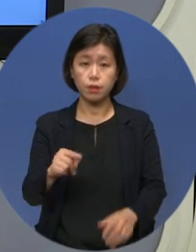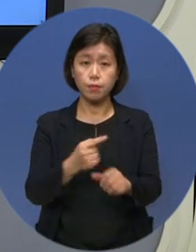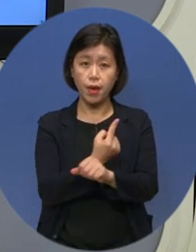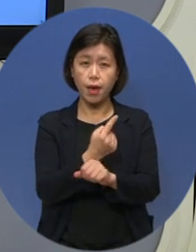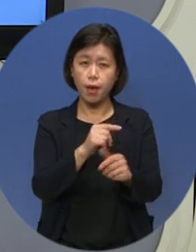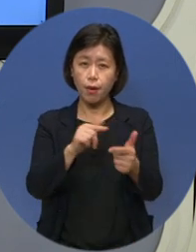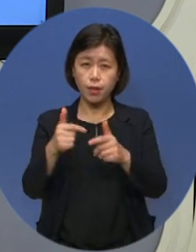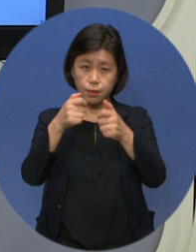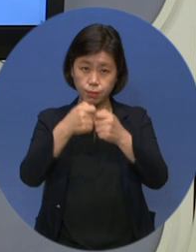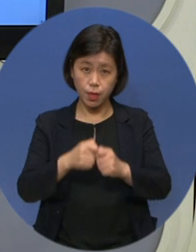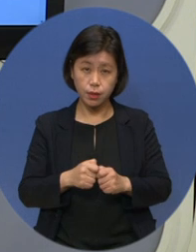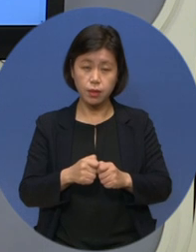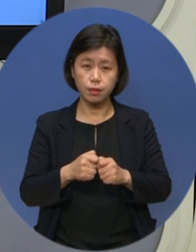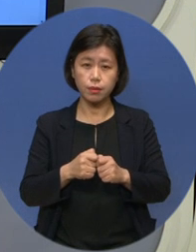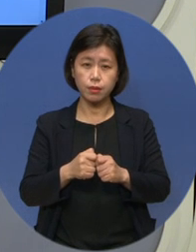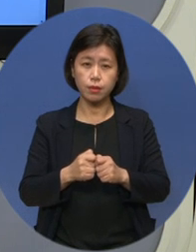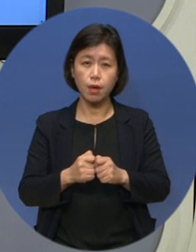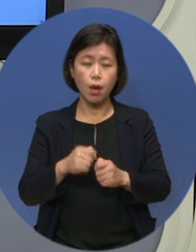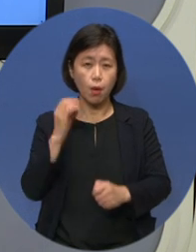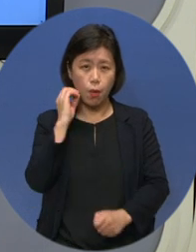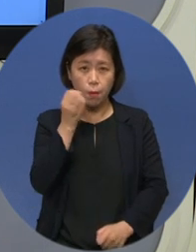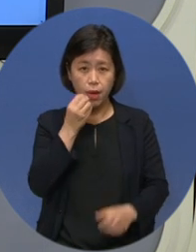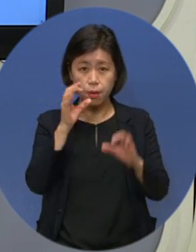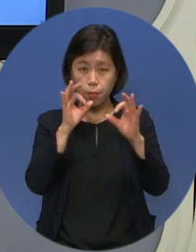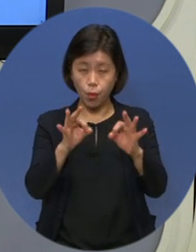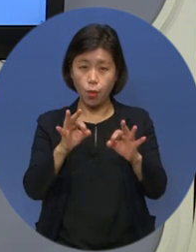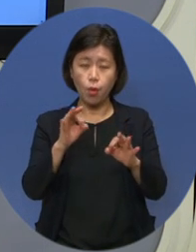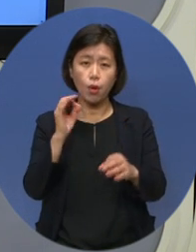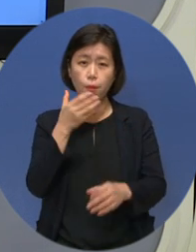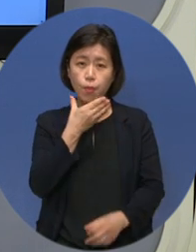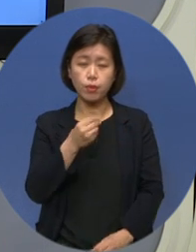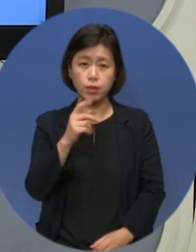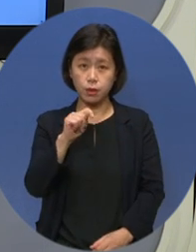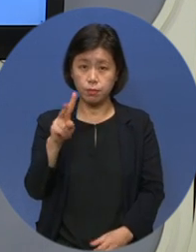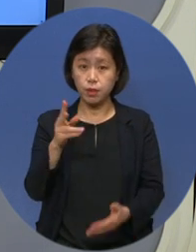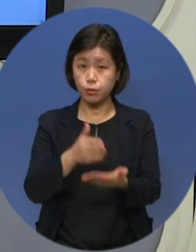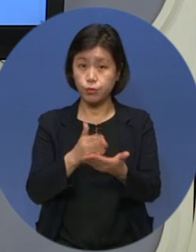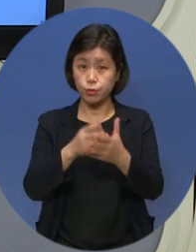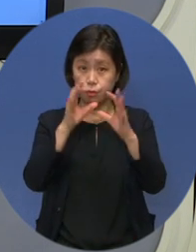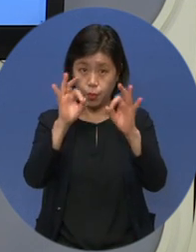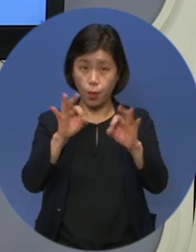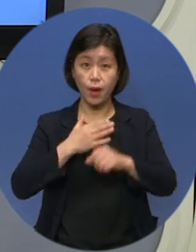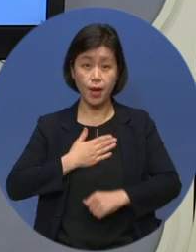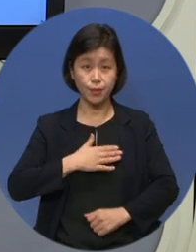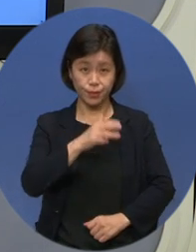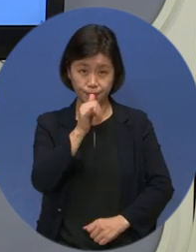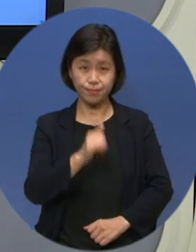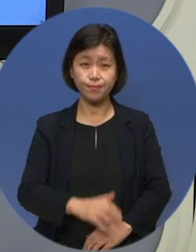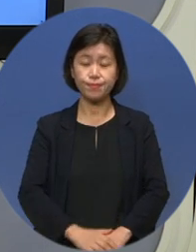사항은 넓혀 주소 홈페이지와 장애인 심은 복지 tv 뉴스를 통해 확인할 수 있습니다